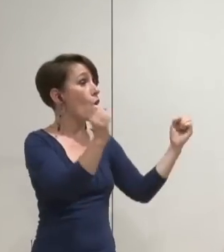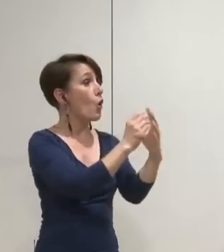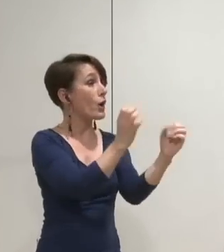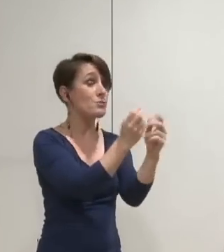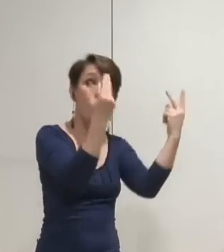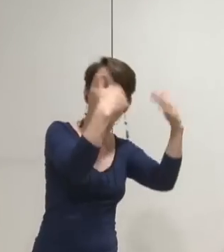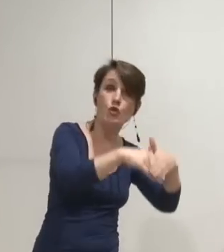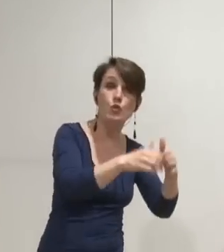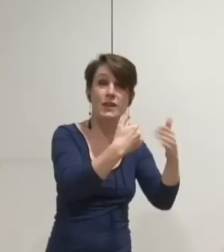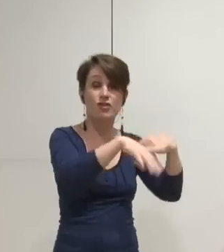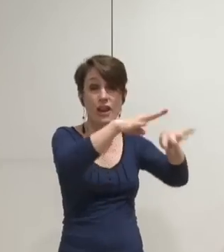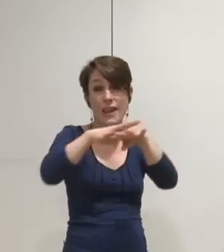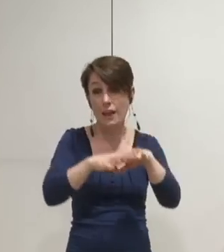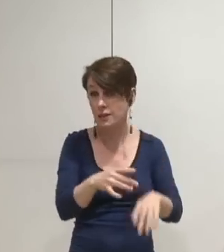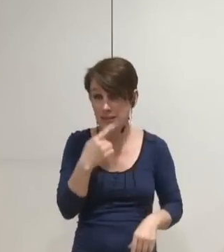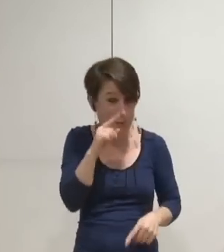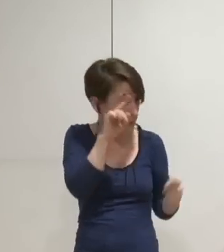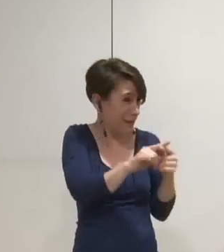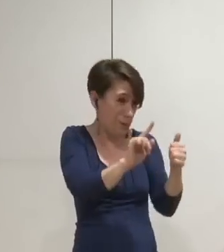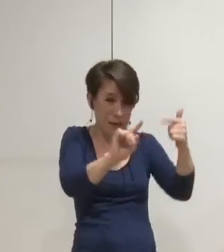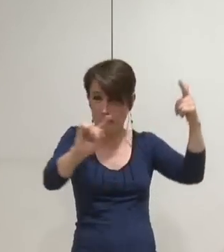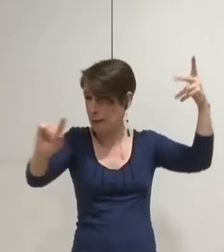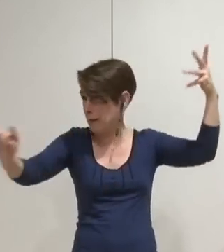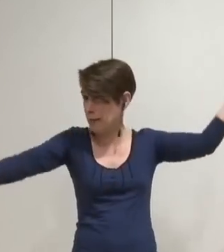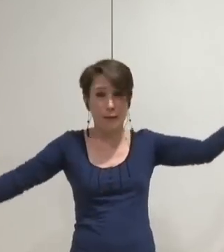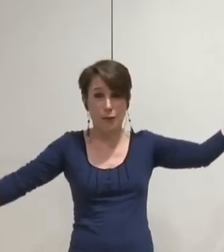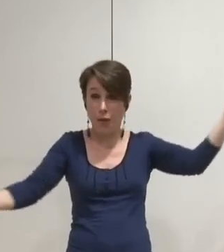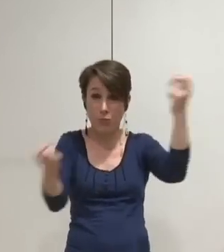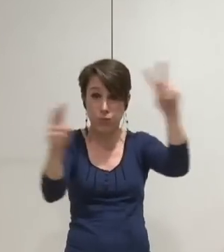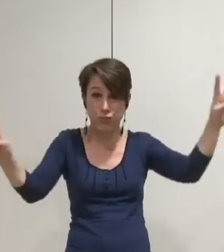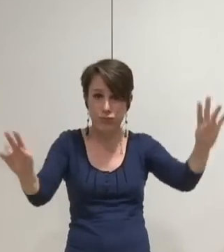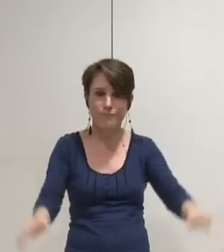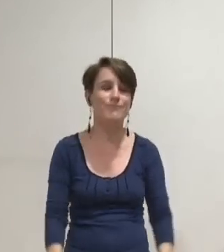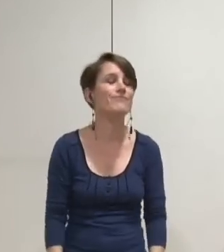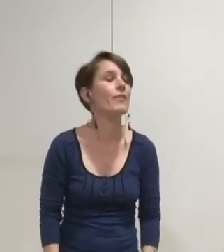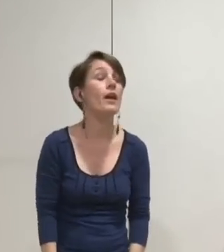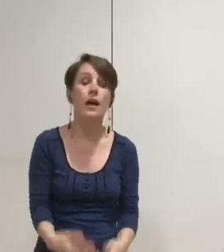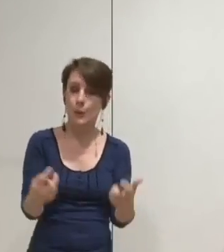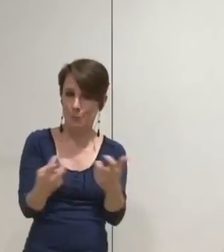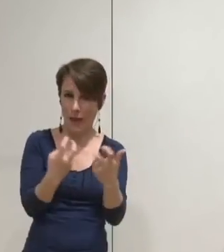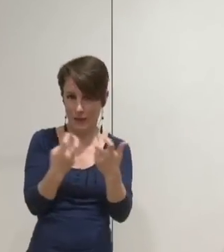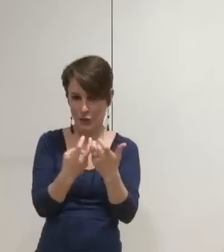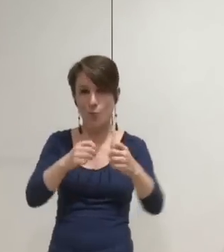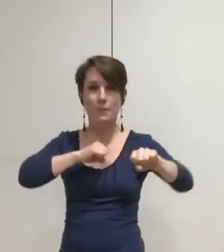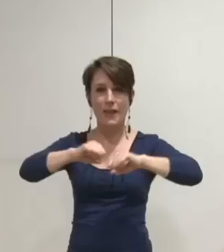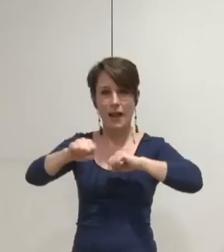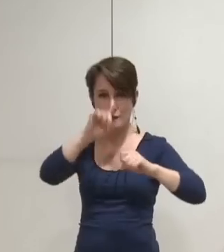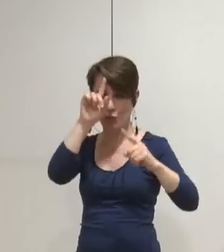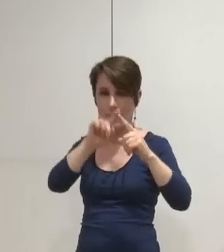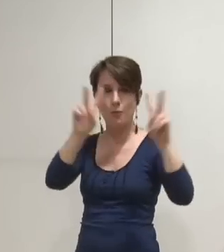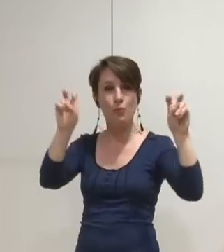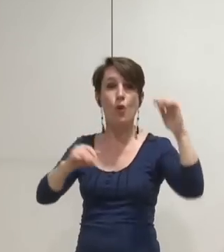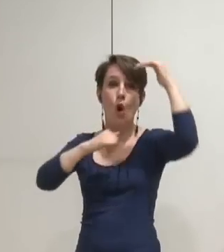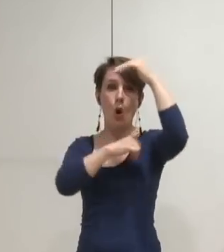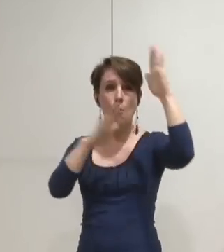c'est la comme à la Samaritaine on trouve à peu près de tout dans ce contrat de ville prenons par exemple votre action en faveur des portraits